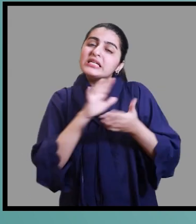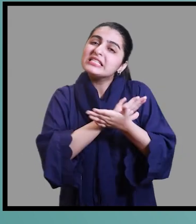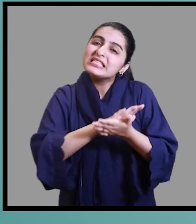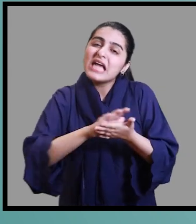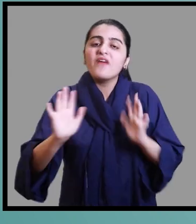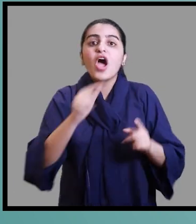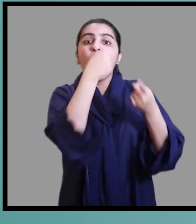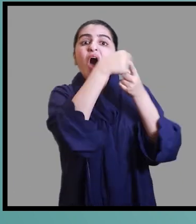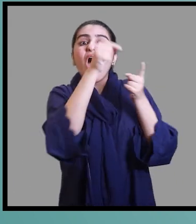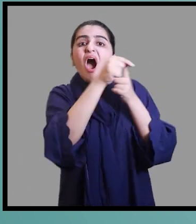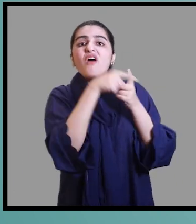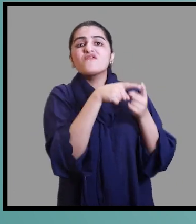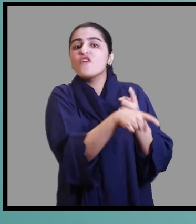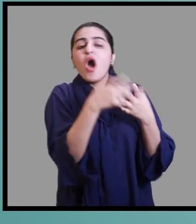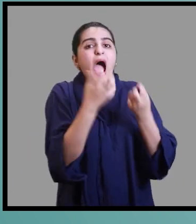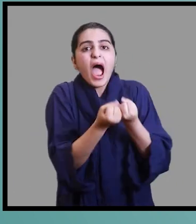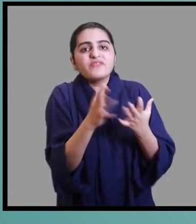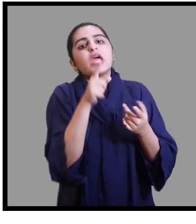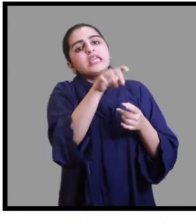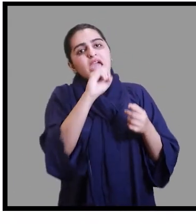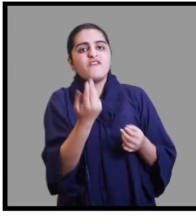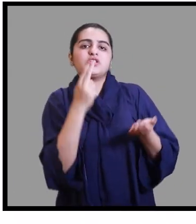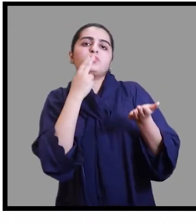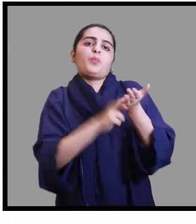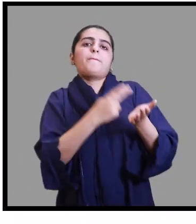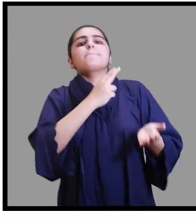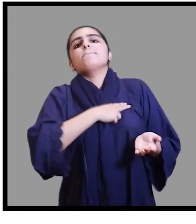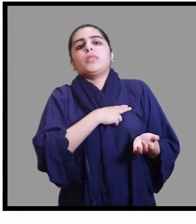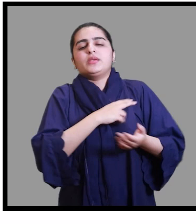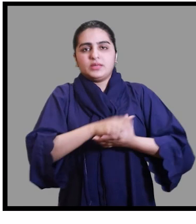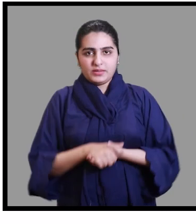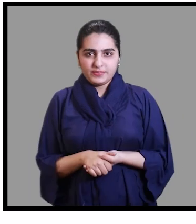हैं, तो ये सिर्फ इलेक्ट्रिकल प्रॉब्लम होता है, ज़्यादातर उनमें लगाया जाता है।